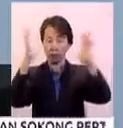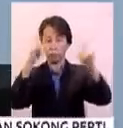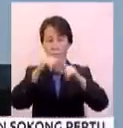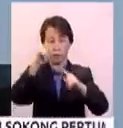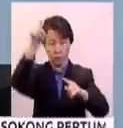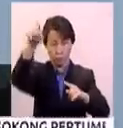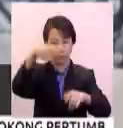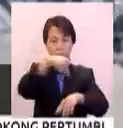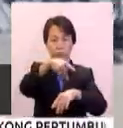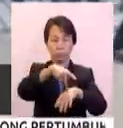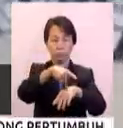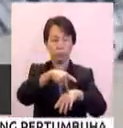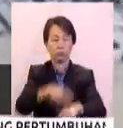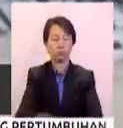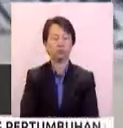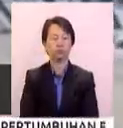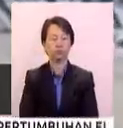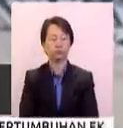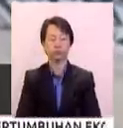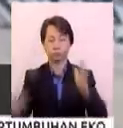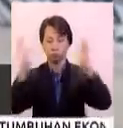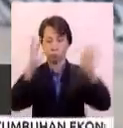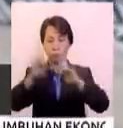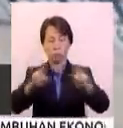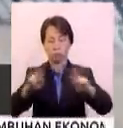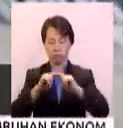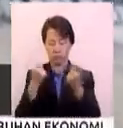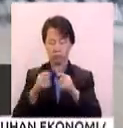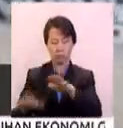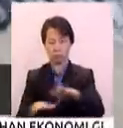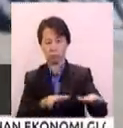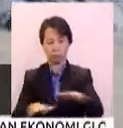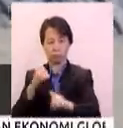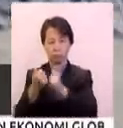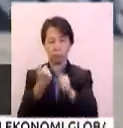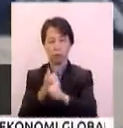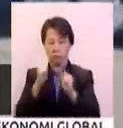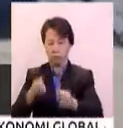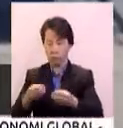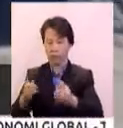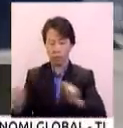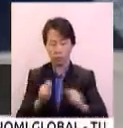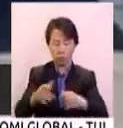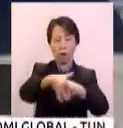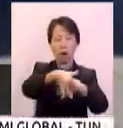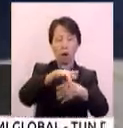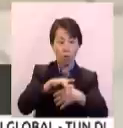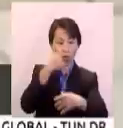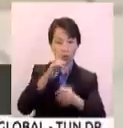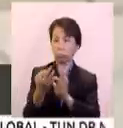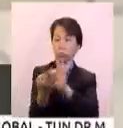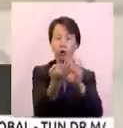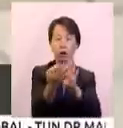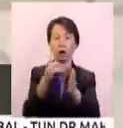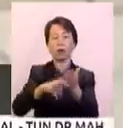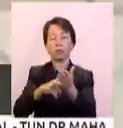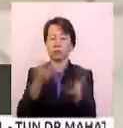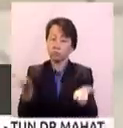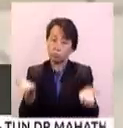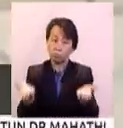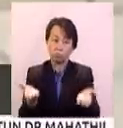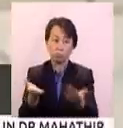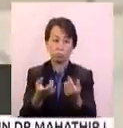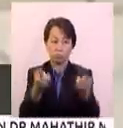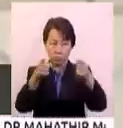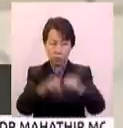di Filipina. Malaysia juga akan menyediakan pasukan bencana alam supaya dapat memberikan tindakan awal bagi menghadapi sebarang kemungkinan